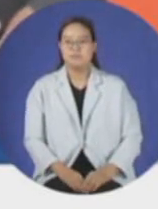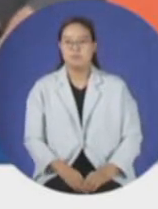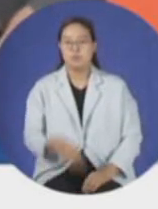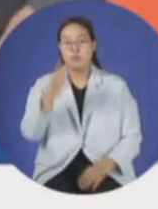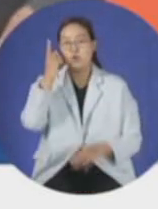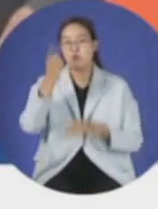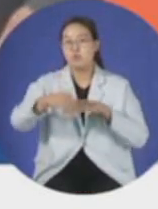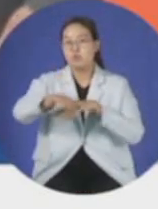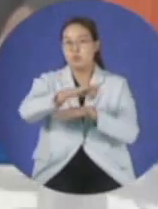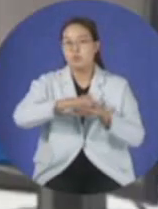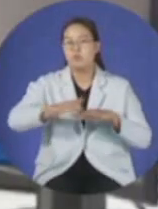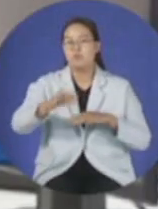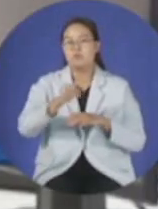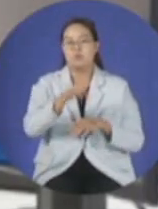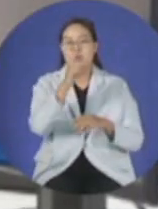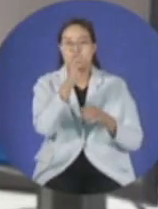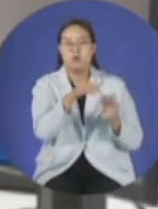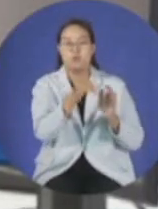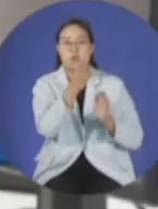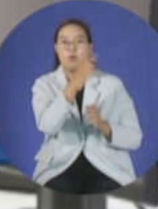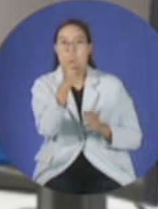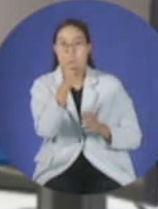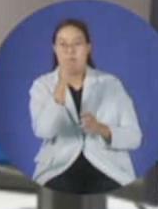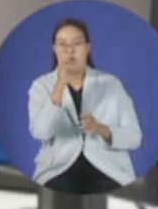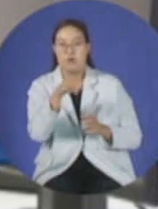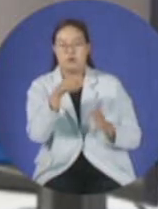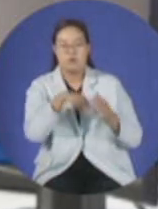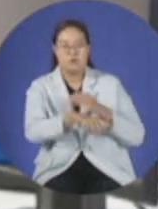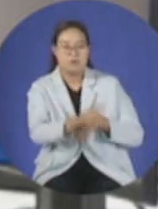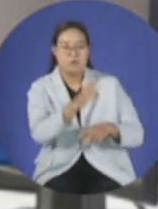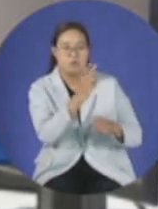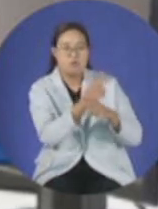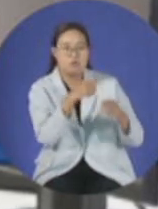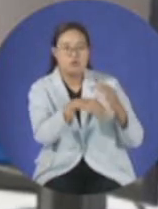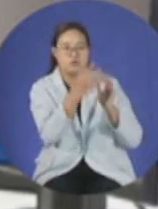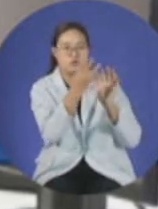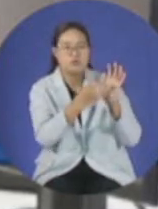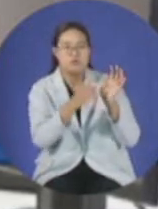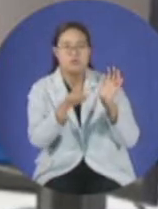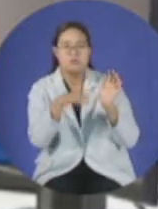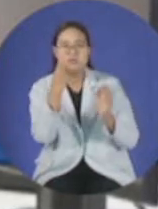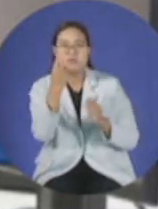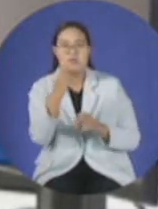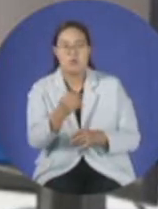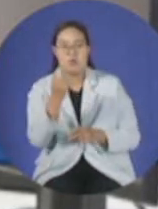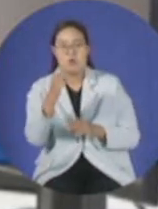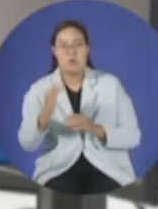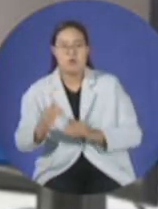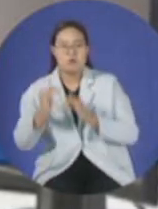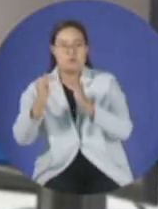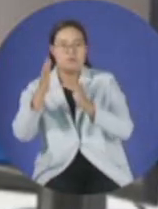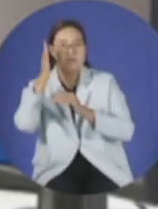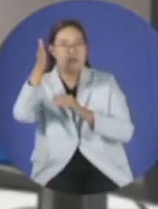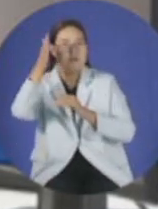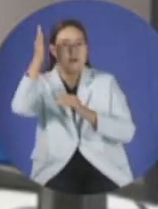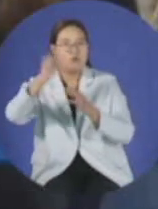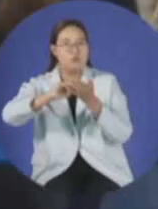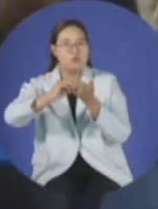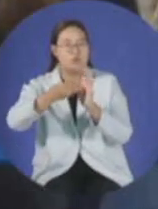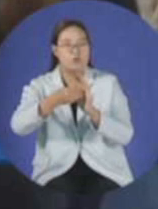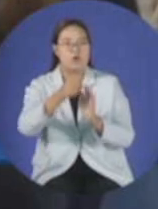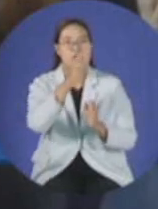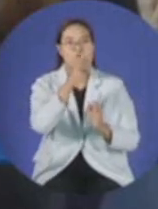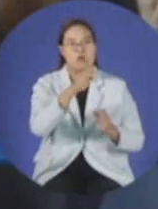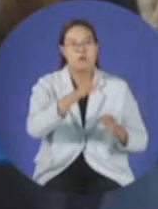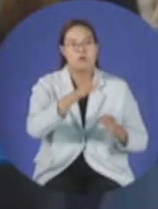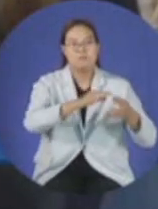Монгол улсын нийслэл Улаанбаатар хотын эрх зүйн байдлын тухай хуулийн 49-1-д нийслэл хотын хөгжлийн төвх хэтийн төлөв хотжилт хот байгуулалт хүн